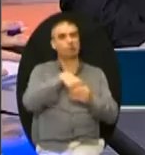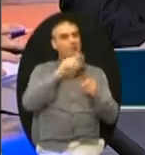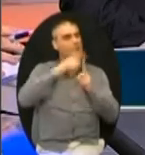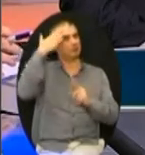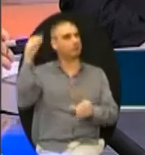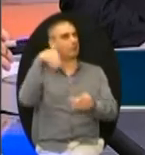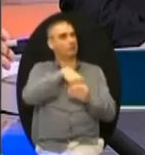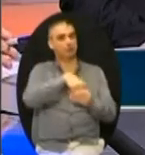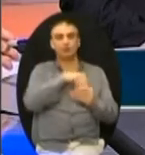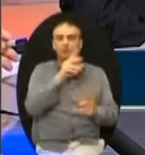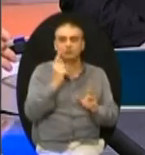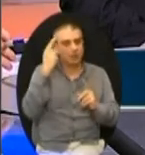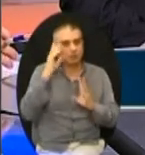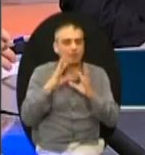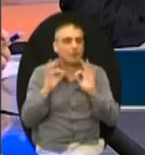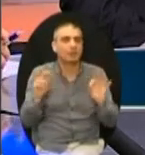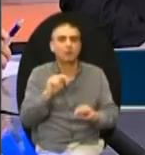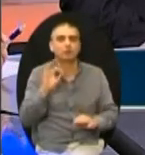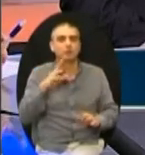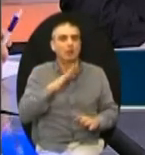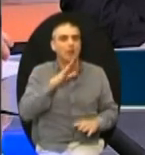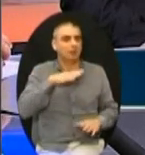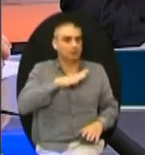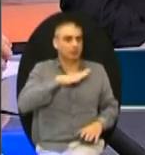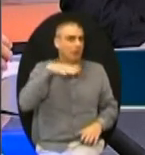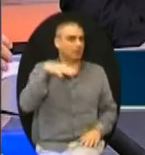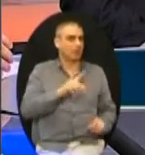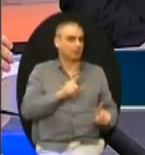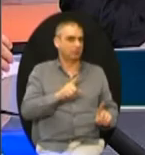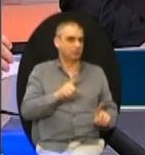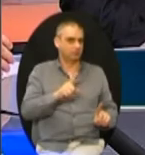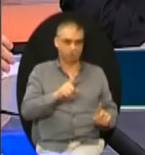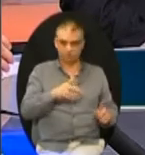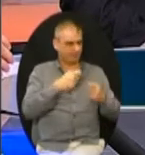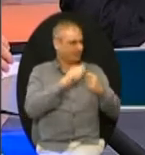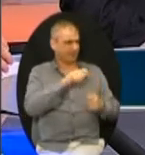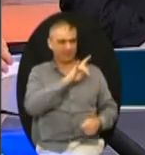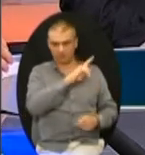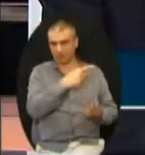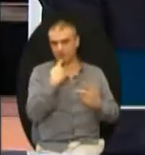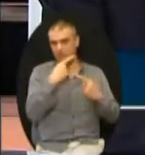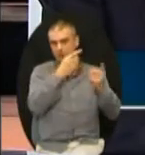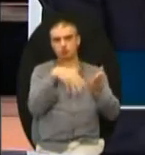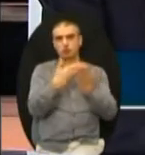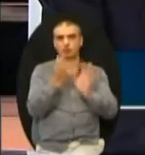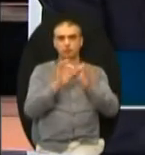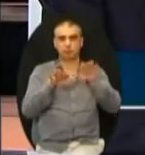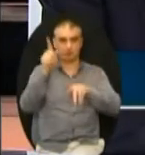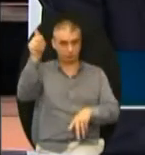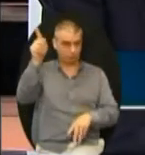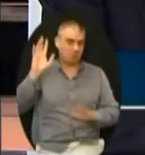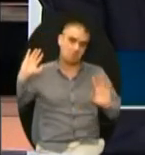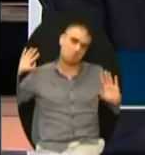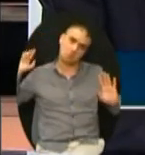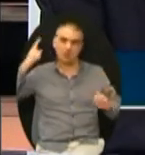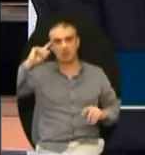צריך לחשוב את עצמך איפה מתחיל הנושא של מדרון חלקלק. דעתי הצנועה, חבר הכנסת חנין העביר את זה לפתחו של היועץ המשפטי לממשלה, אני לא יודע